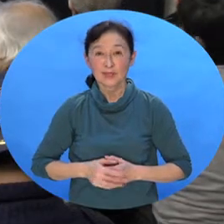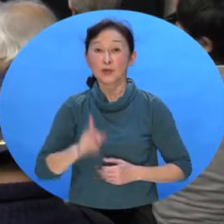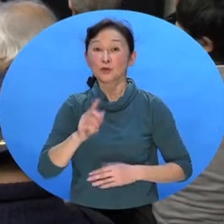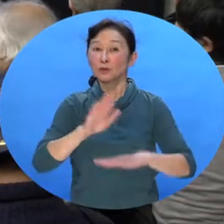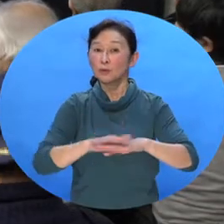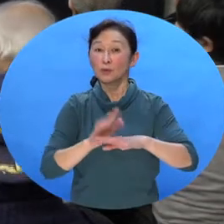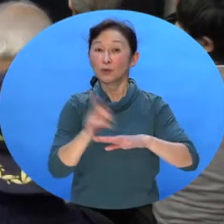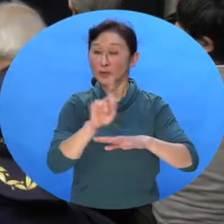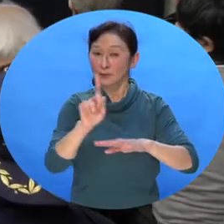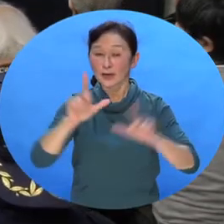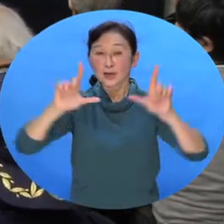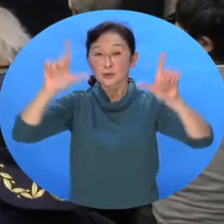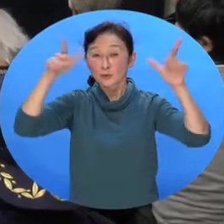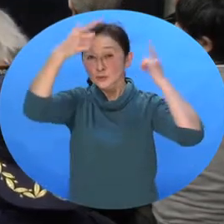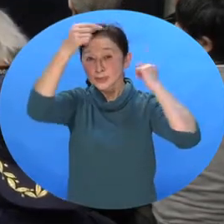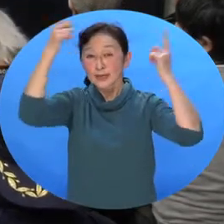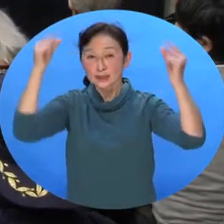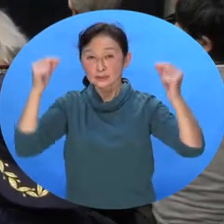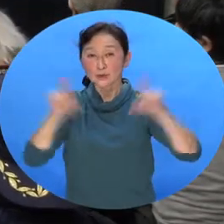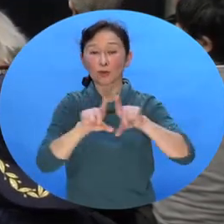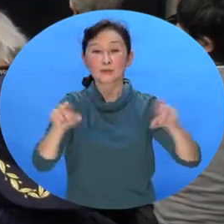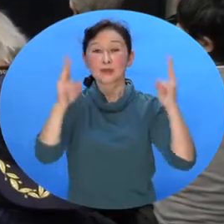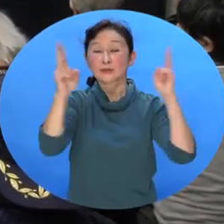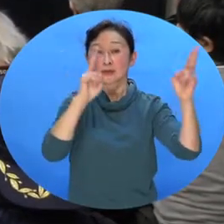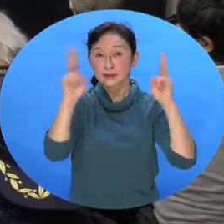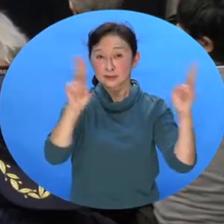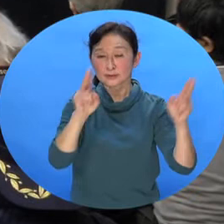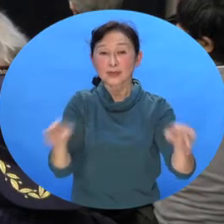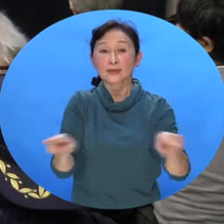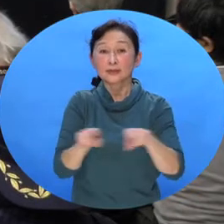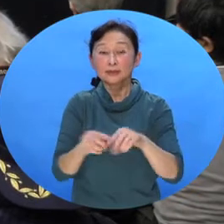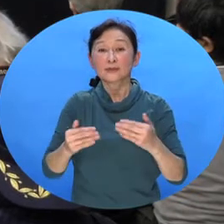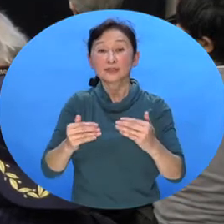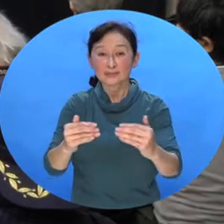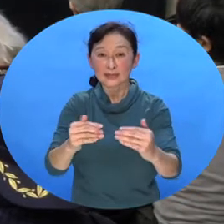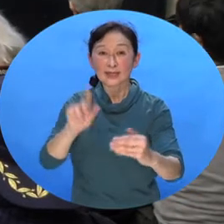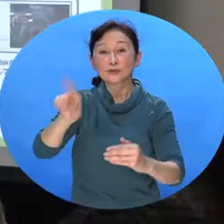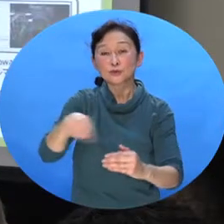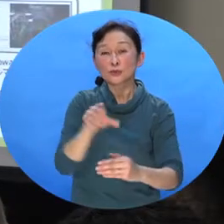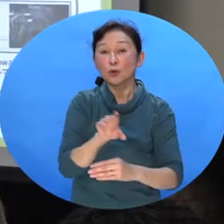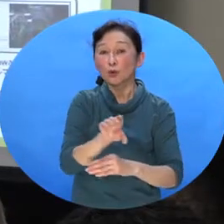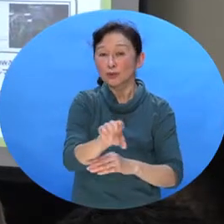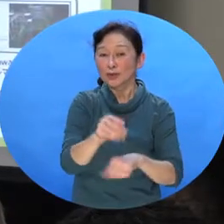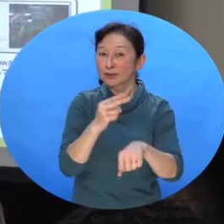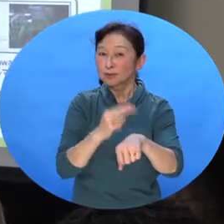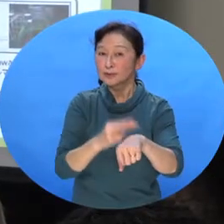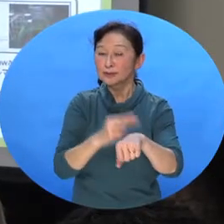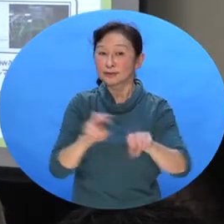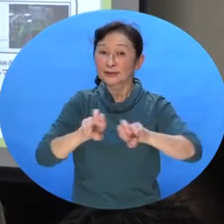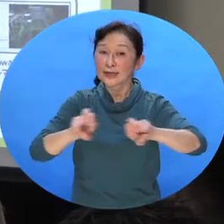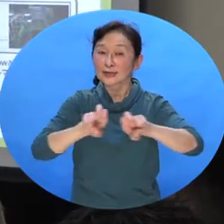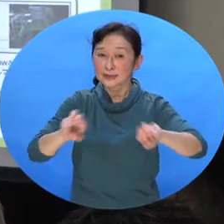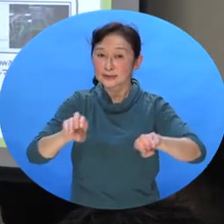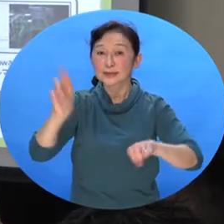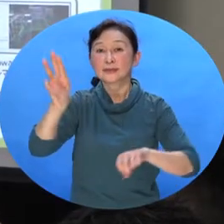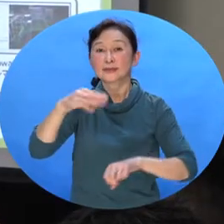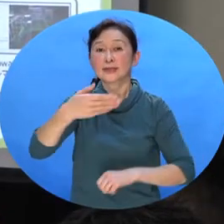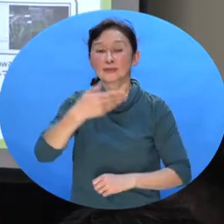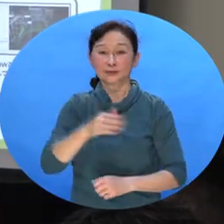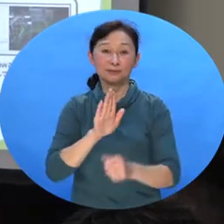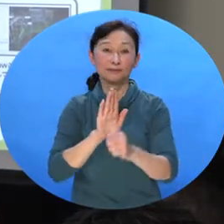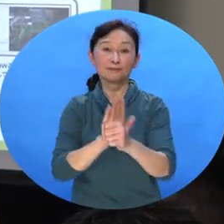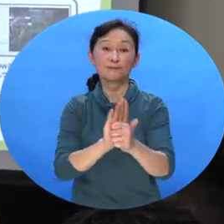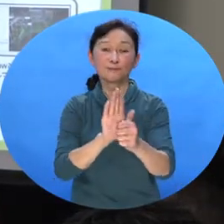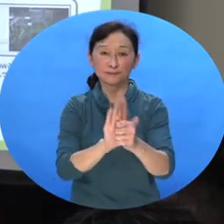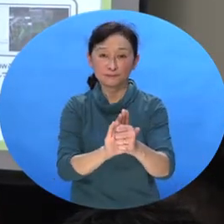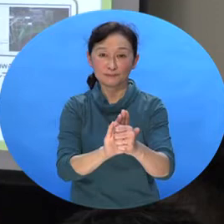その一環として東京大学と民間企業が推進している自動運転の技術開発に協力することになり